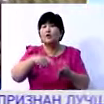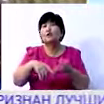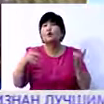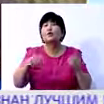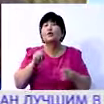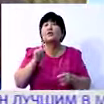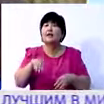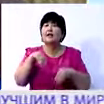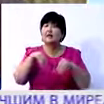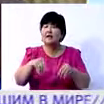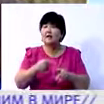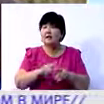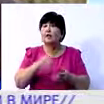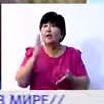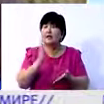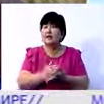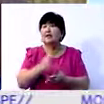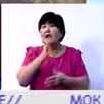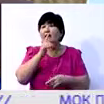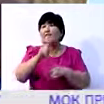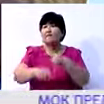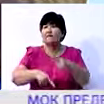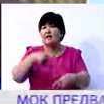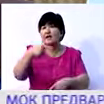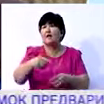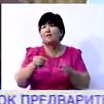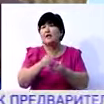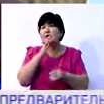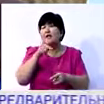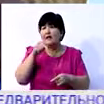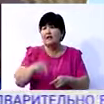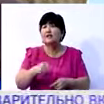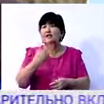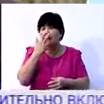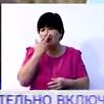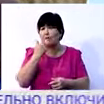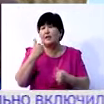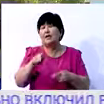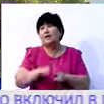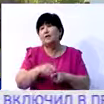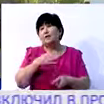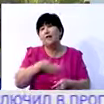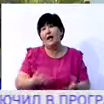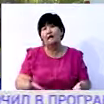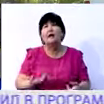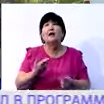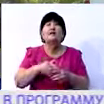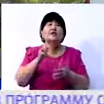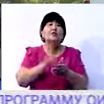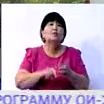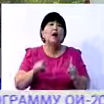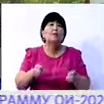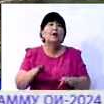те сажать, которые уже веками, уже десятилетиями здесь оправдали. И как приятно. Среди причин,